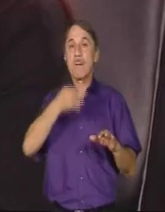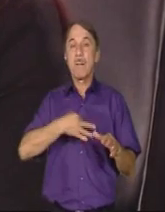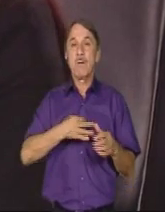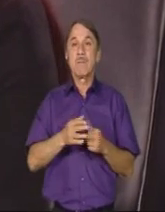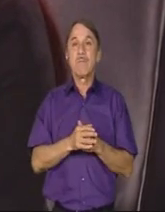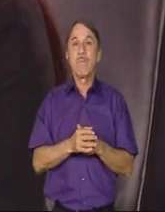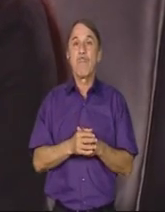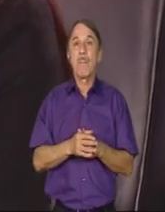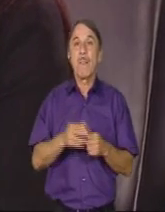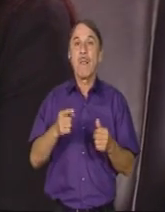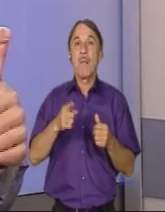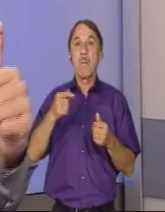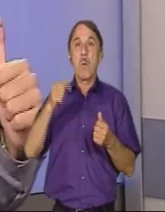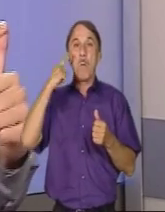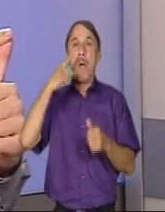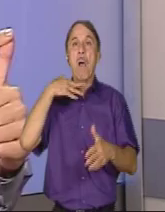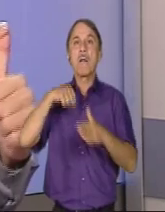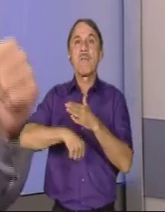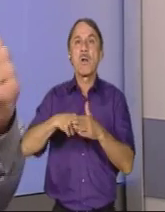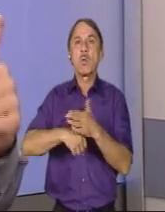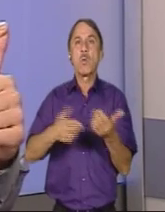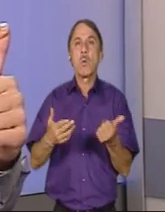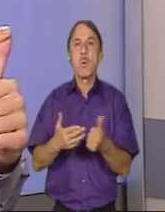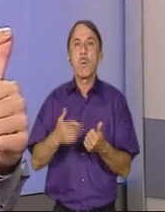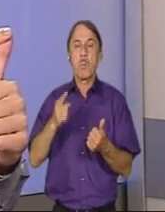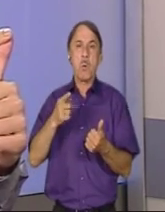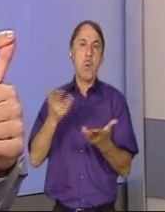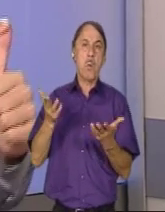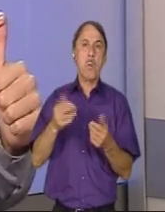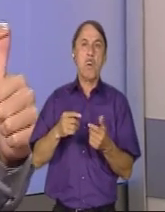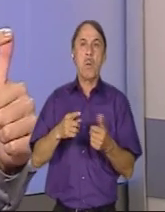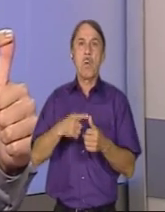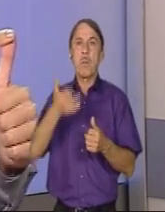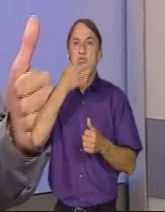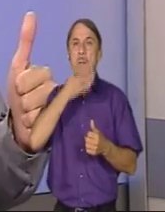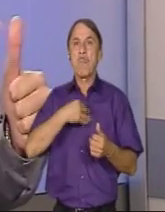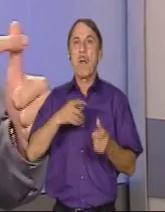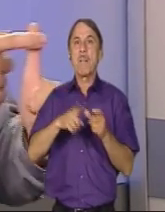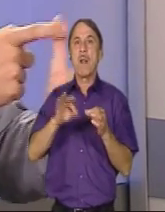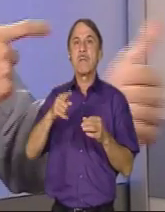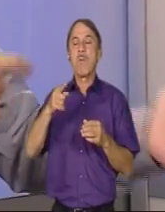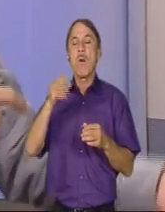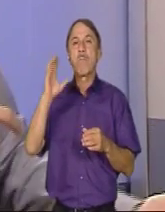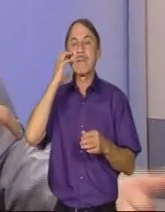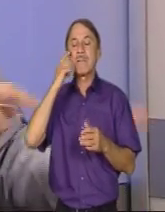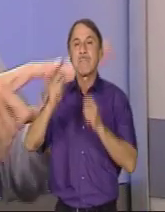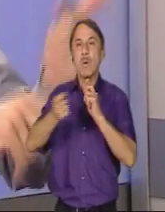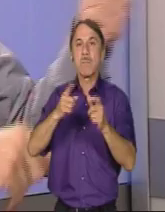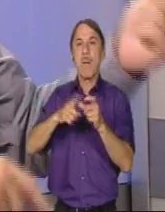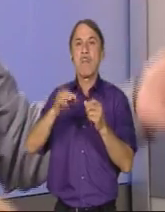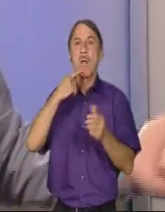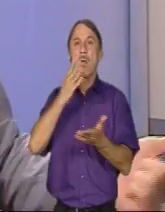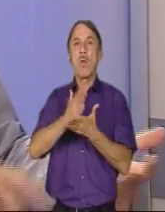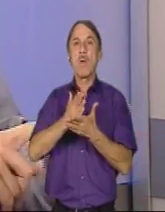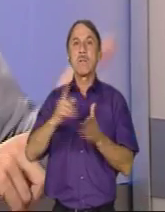pitamo. Evo da vam dokažem. 20 godina nije bio nijedan referendum u Srbiji. Ni na jednu temu. Niko nas nije pitao da li smo za Briselski sporazum, da li smo